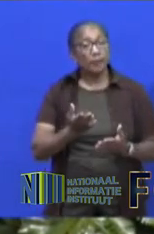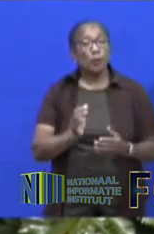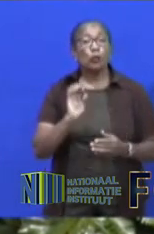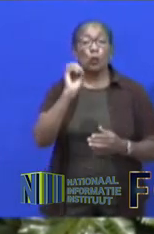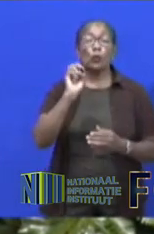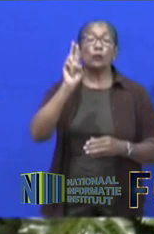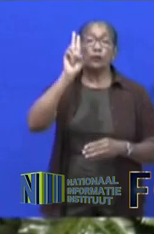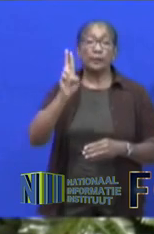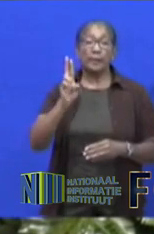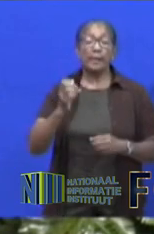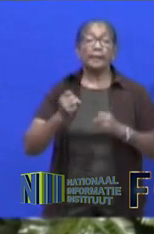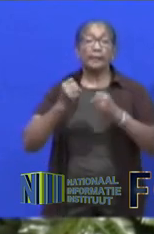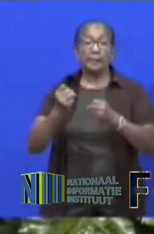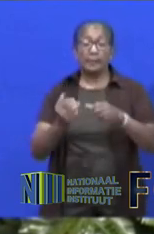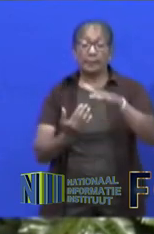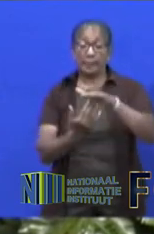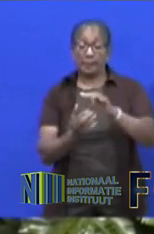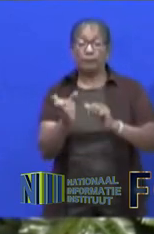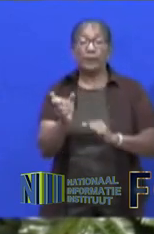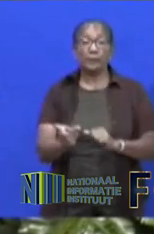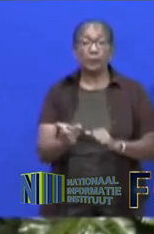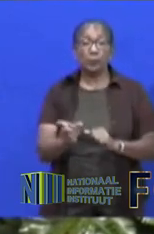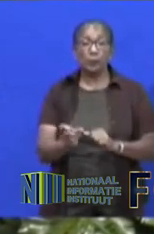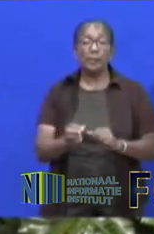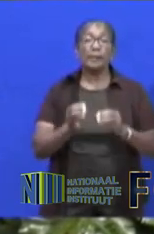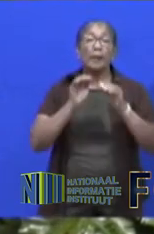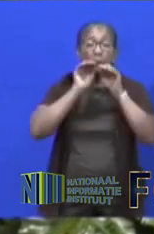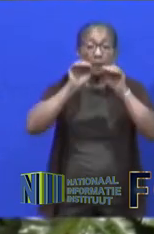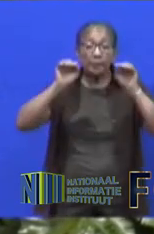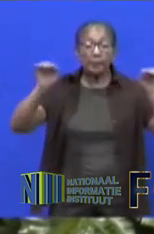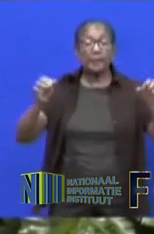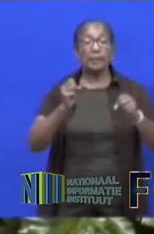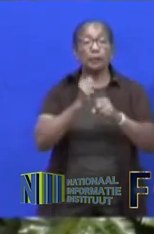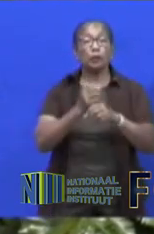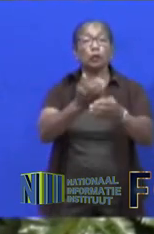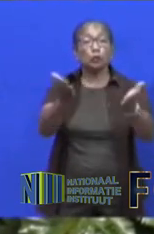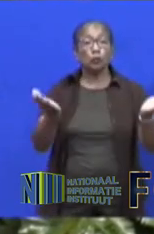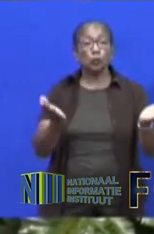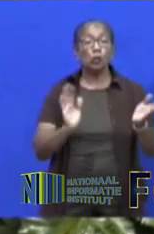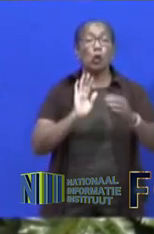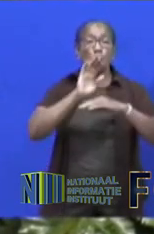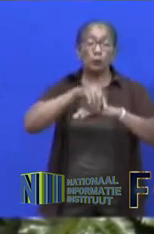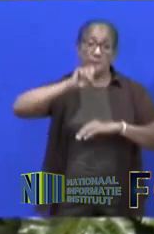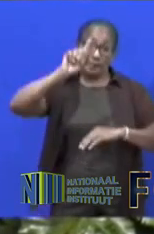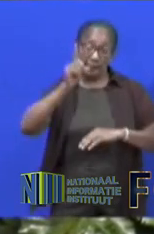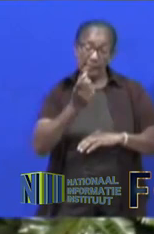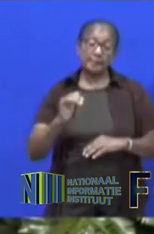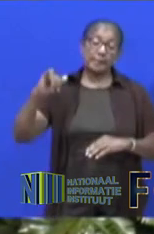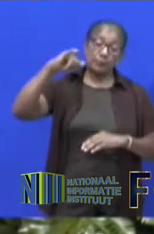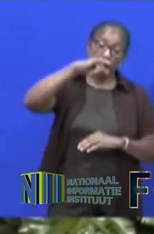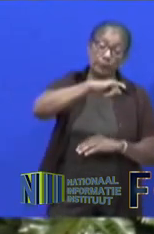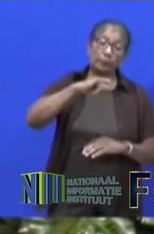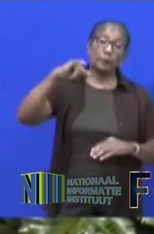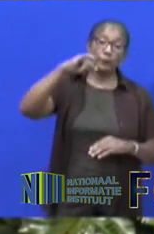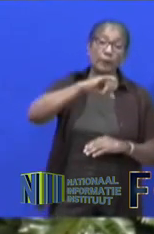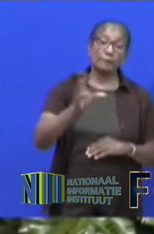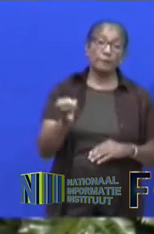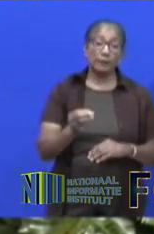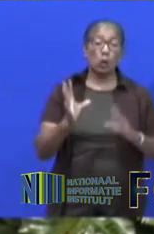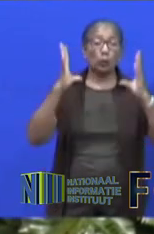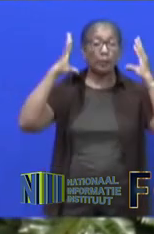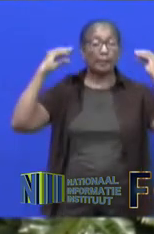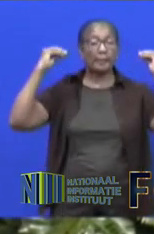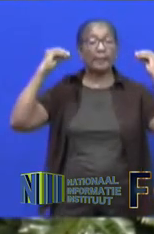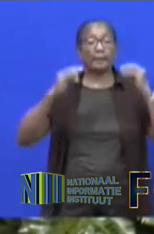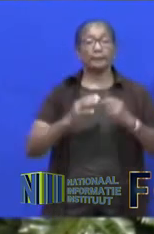de overheid tegen het einde van de week mededelingen doen in zaken de eerste repatriatievlucht vanuit